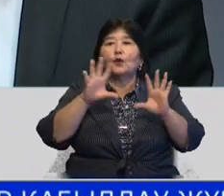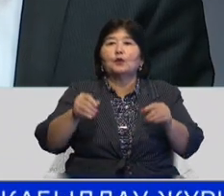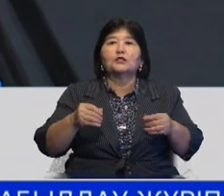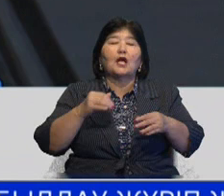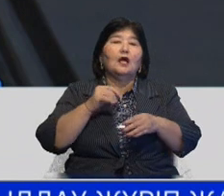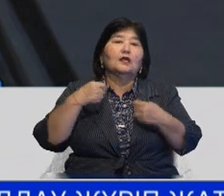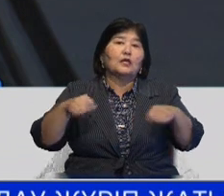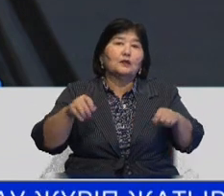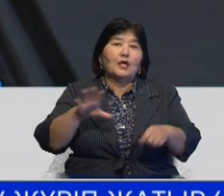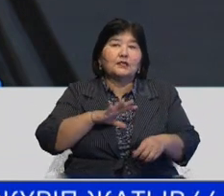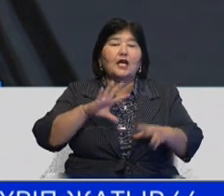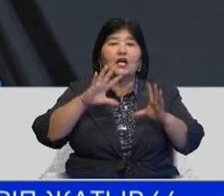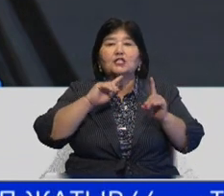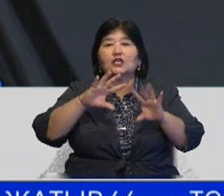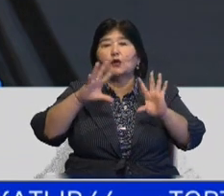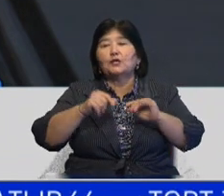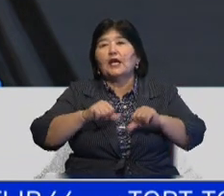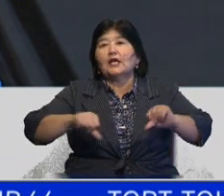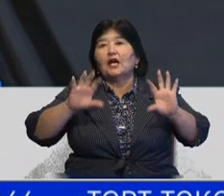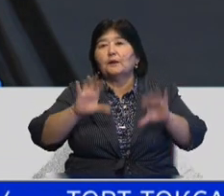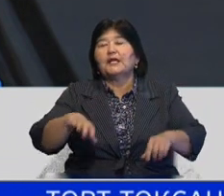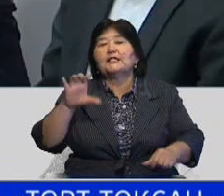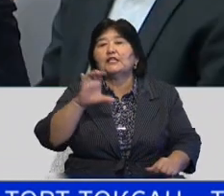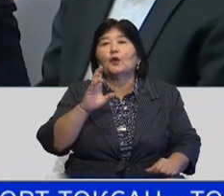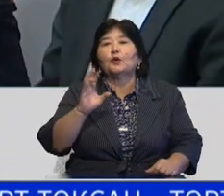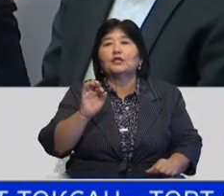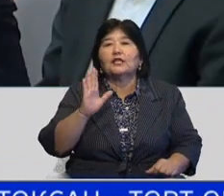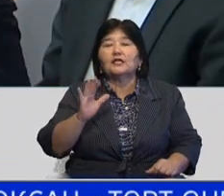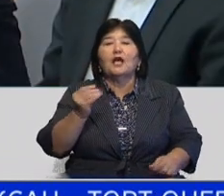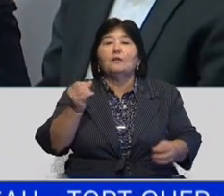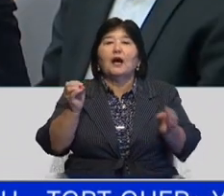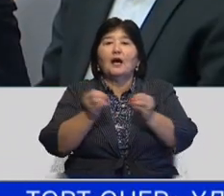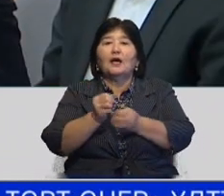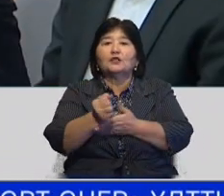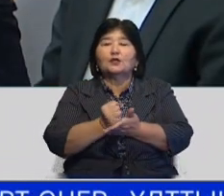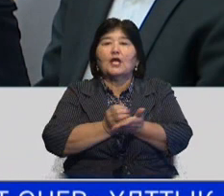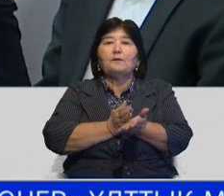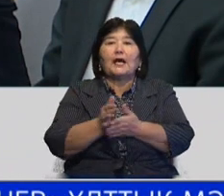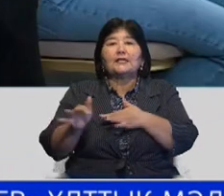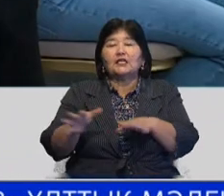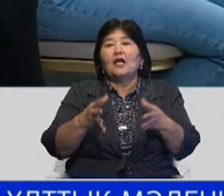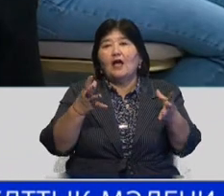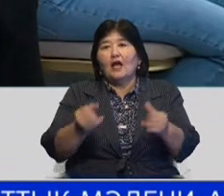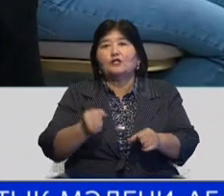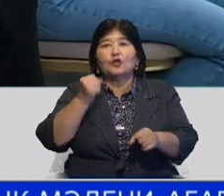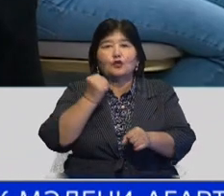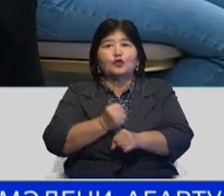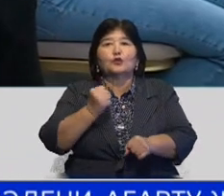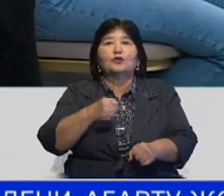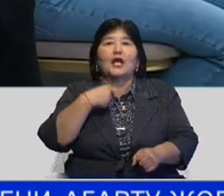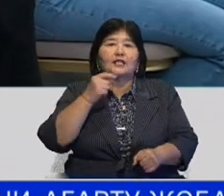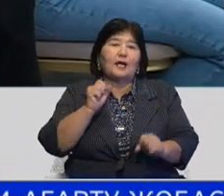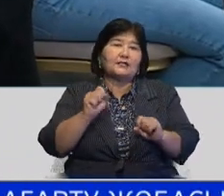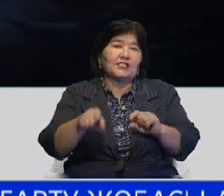өнім саудаланған. Жиын қорытындысында комиссия төрағасы Серік Қожанияз бағаны ұстап тұруға бағытталған шараларды әлі де күшейтуді тапсырды.